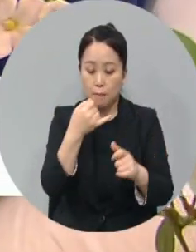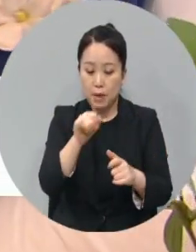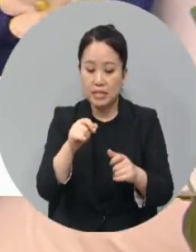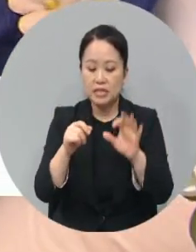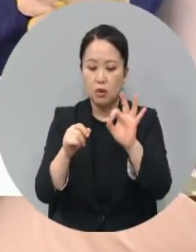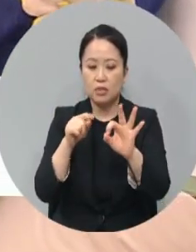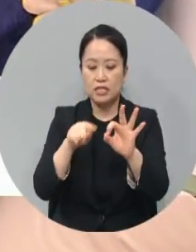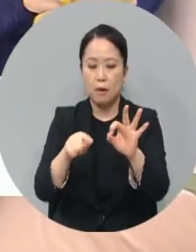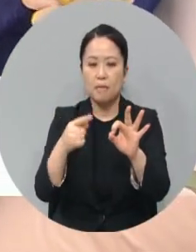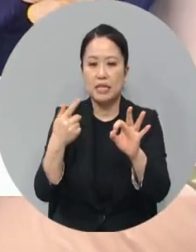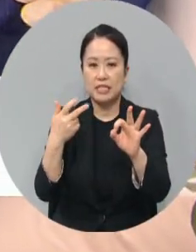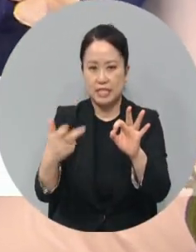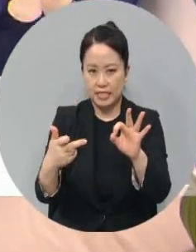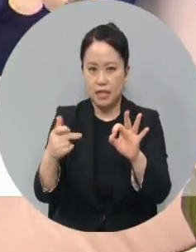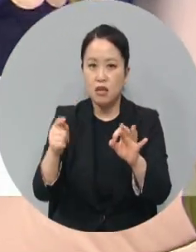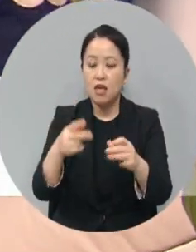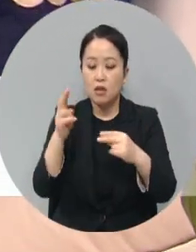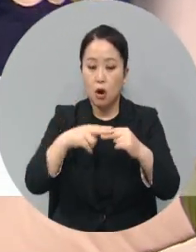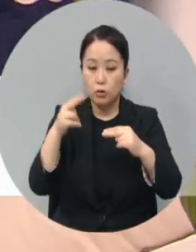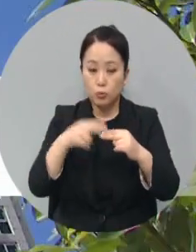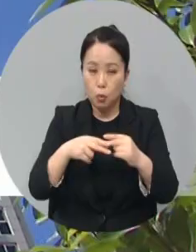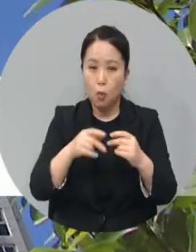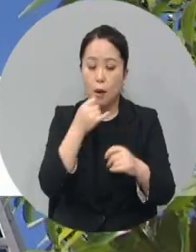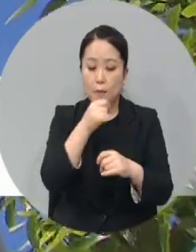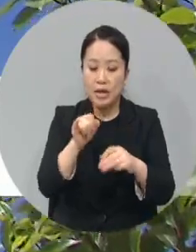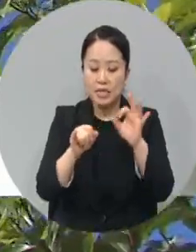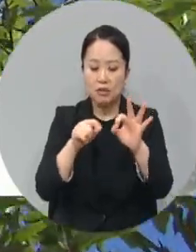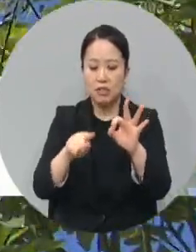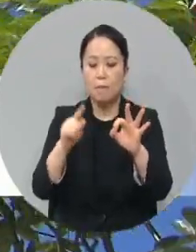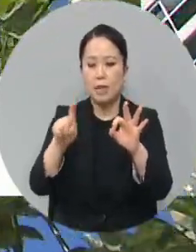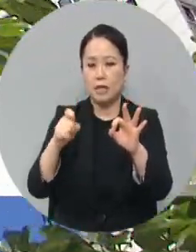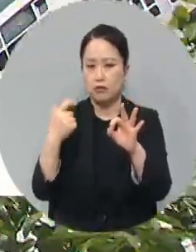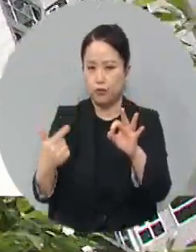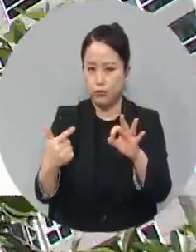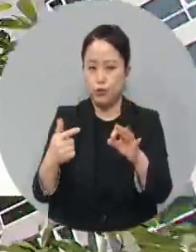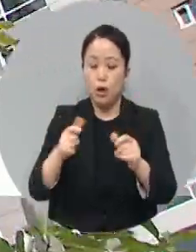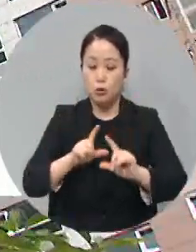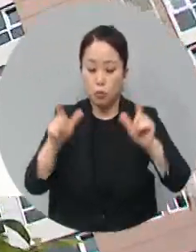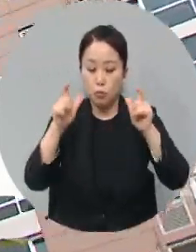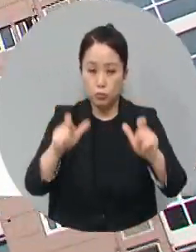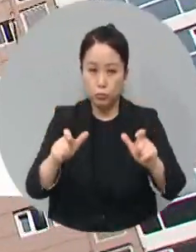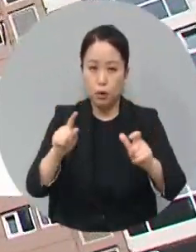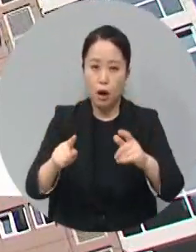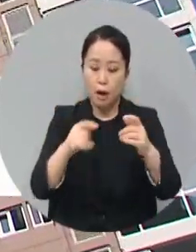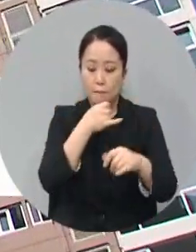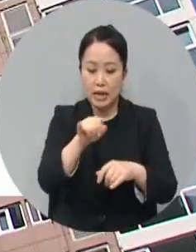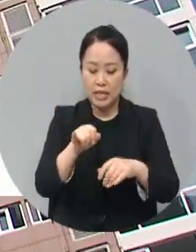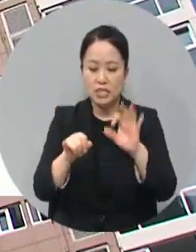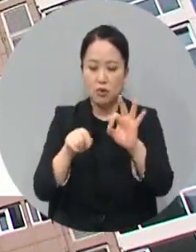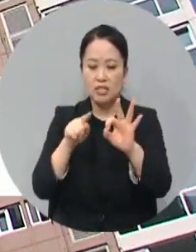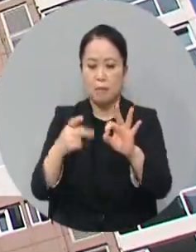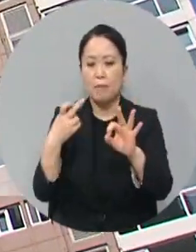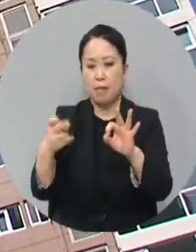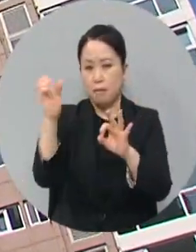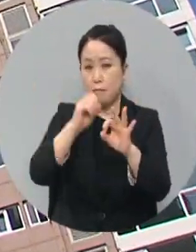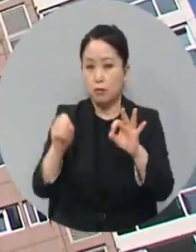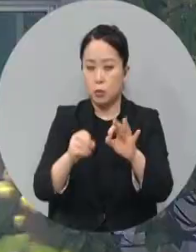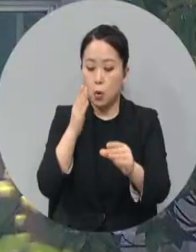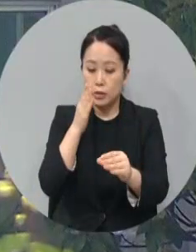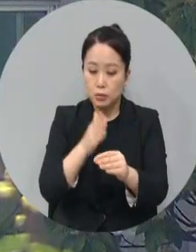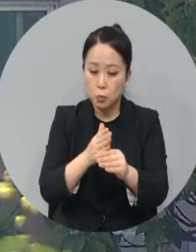-0.17%, 영도구 마이너스 0.16% 동구 마이너스 0.12%로 중저가 아파트들이